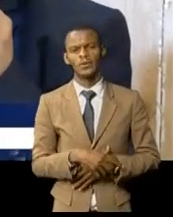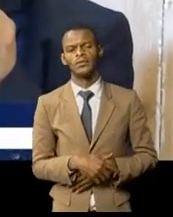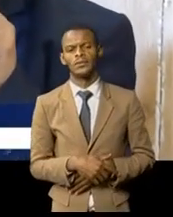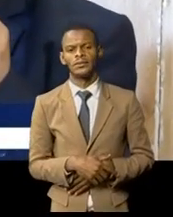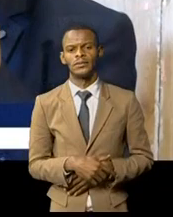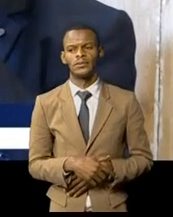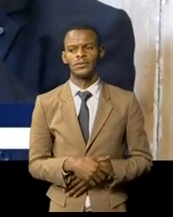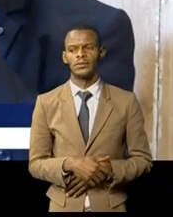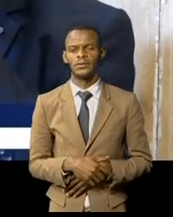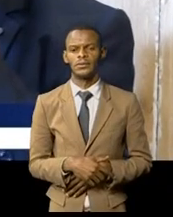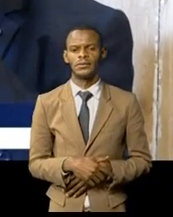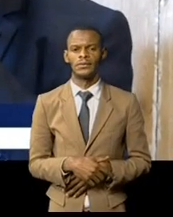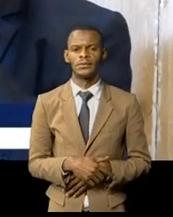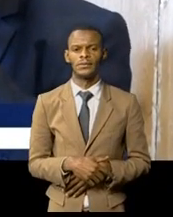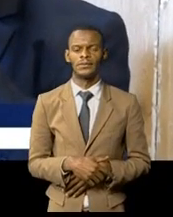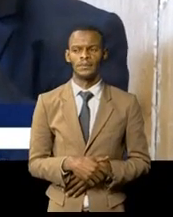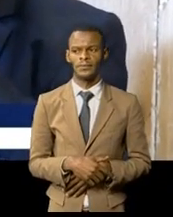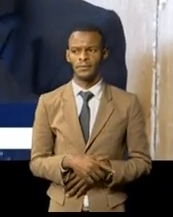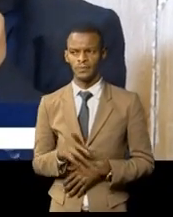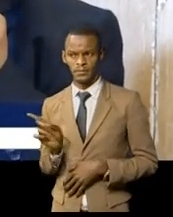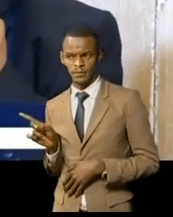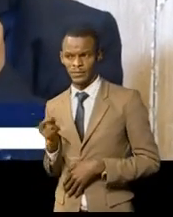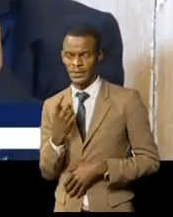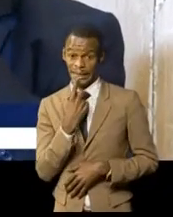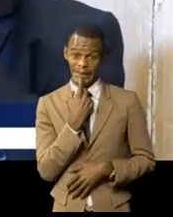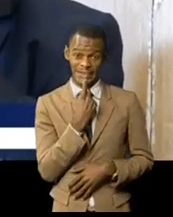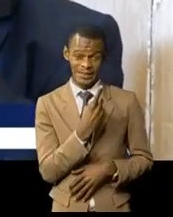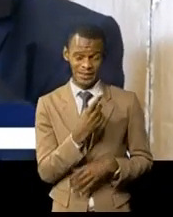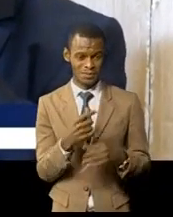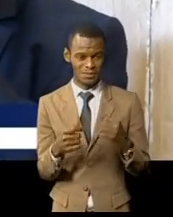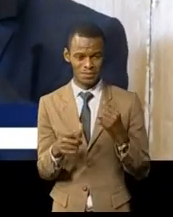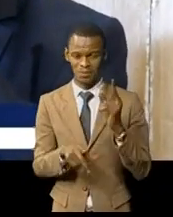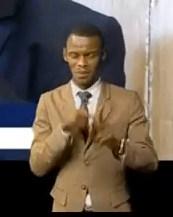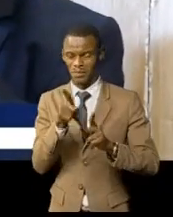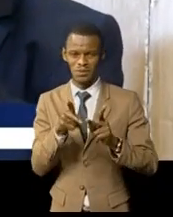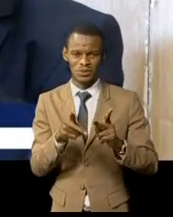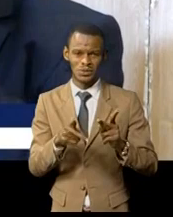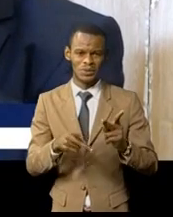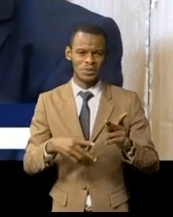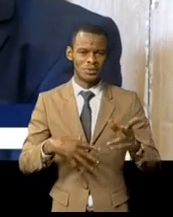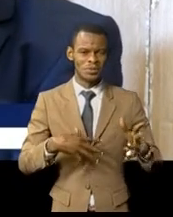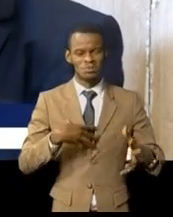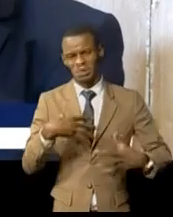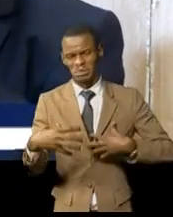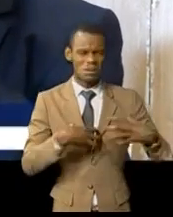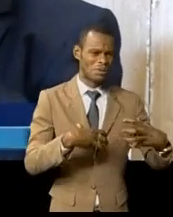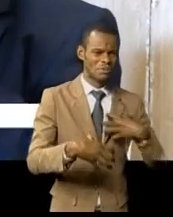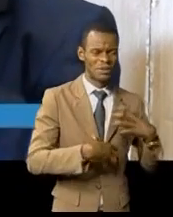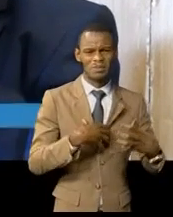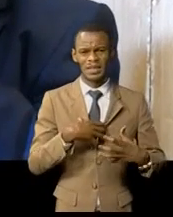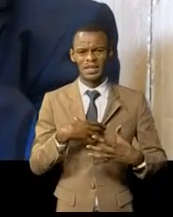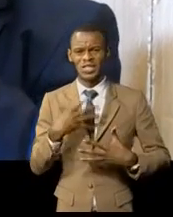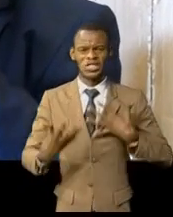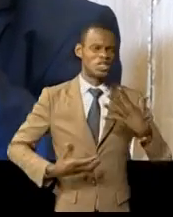remue-ménage, comme agitation et comme réclamation de